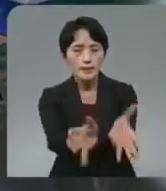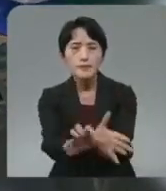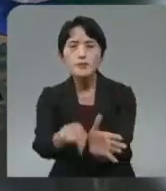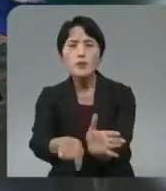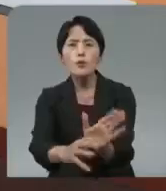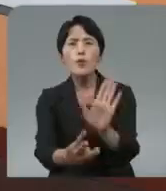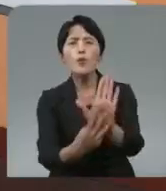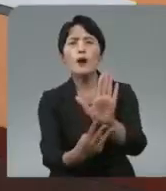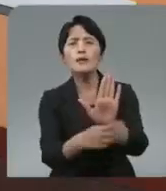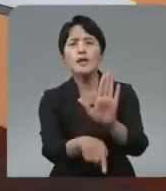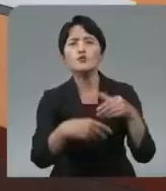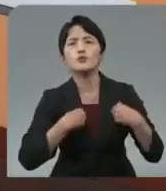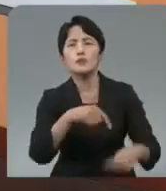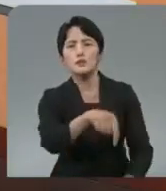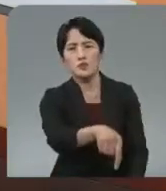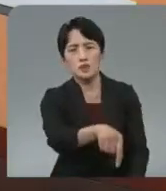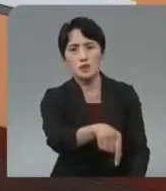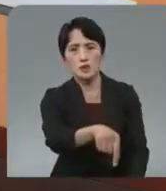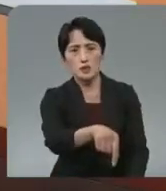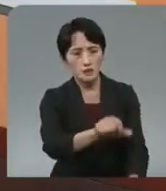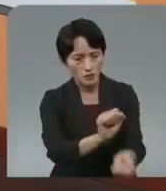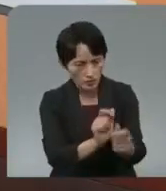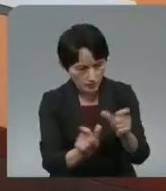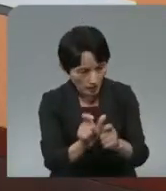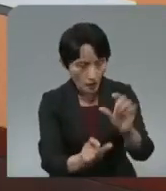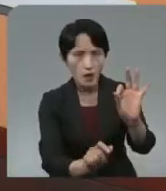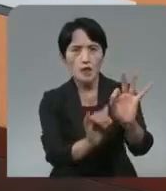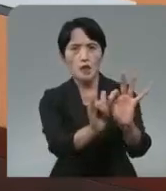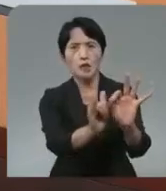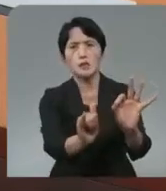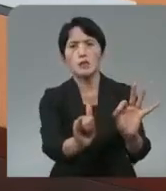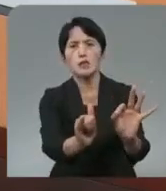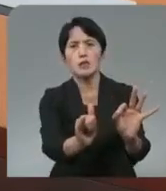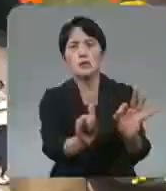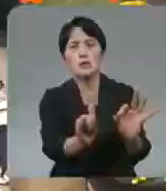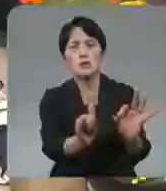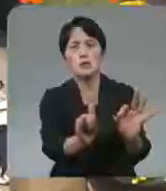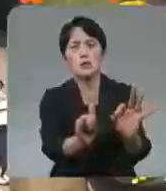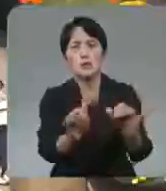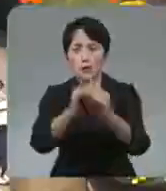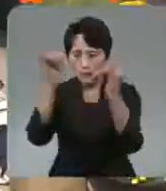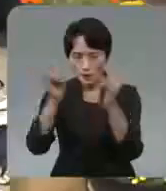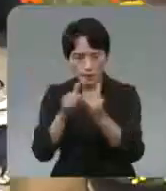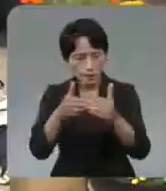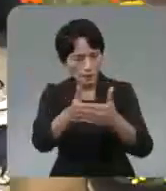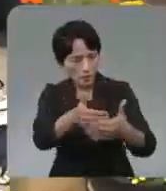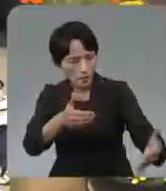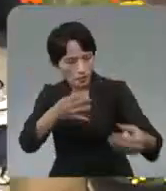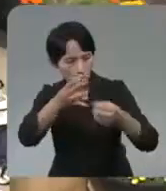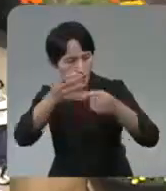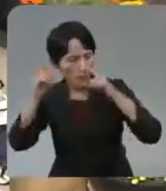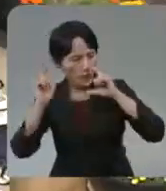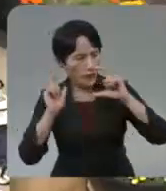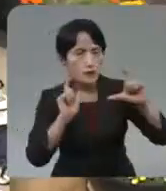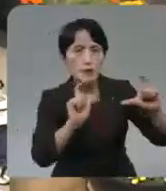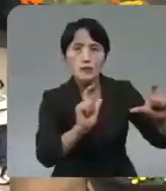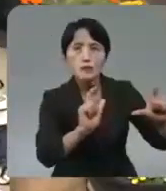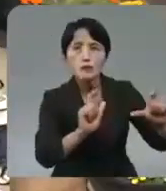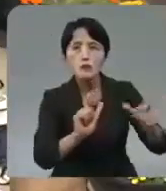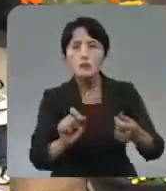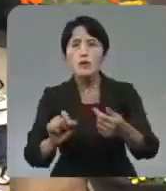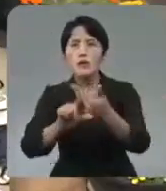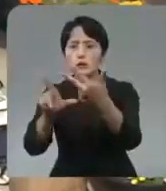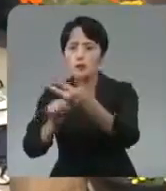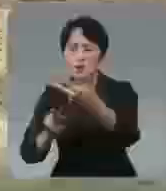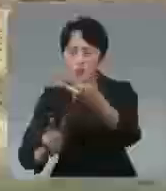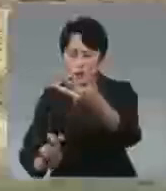600多例新冠病例，较前一天大幅增加。目前首都圈实施的保持社会距离第四阶段措施时